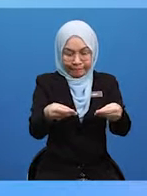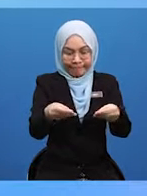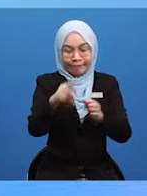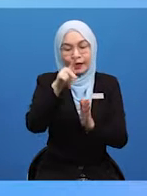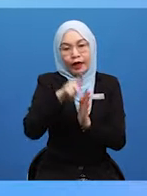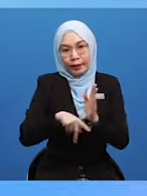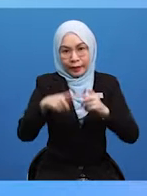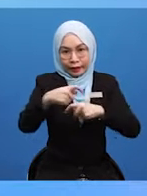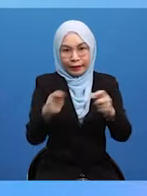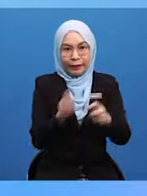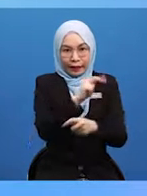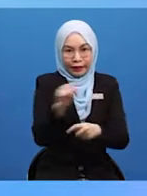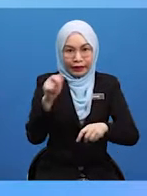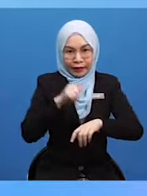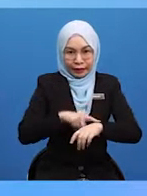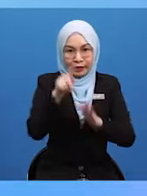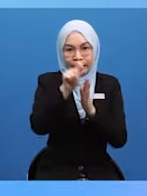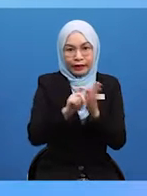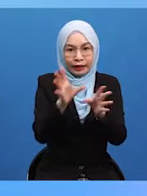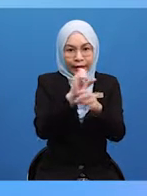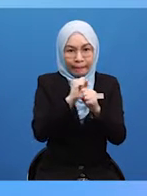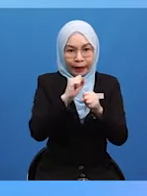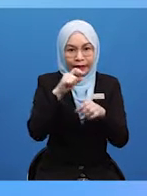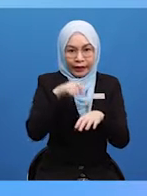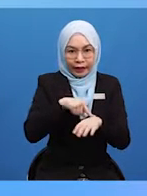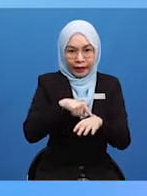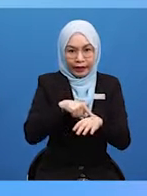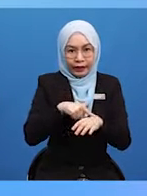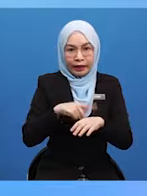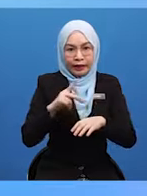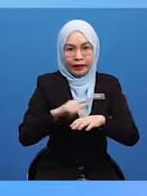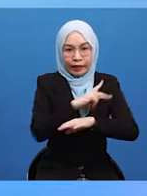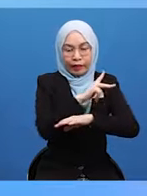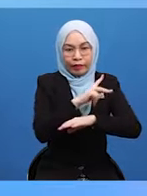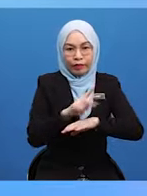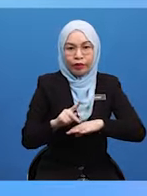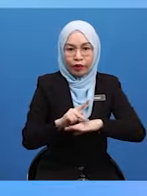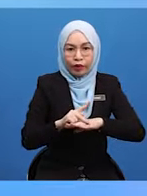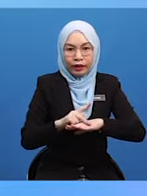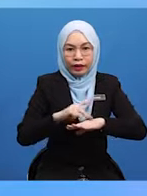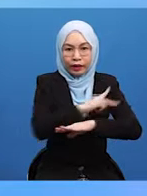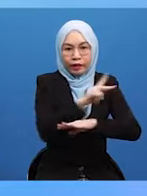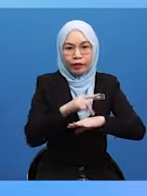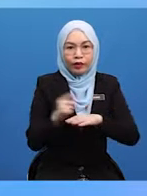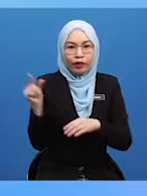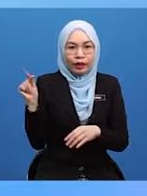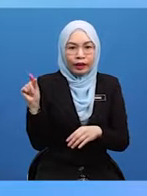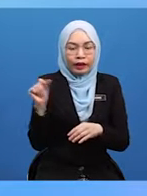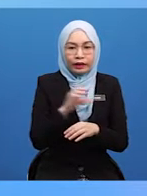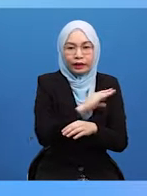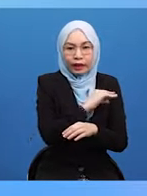ini terdapat di kebun getah dan sayur. Yang kedua, pertempatan tersusun